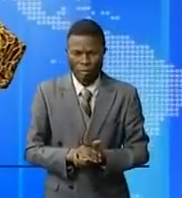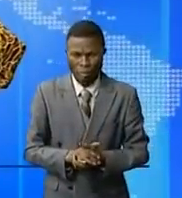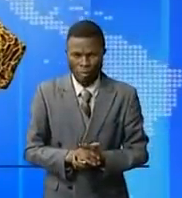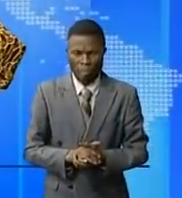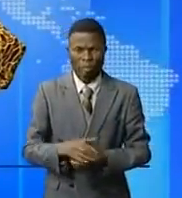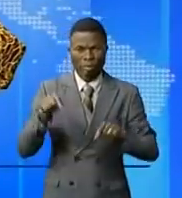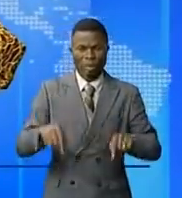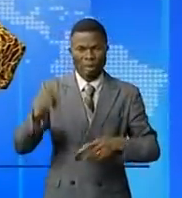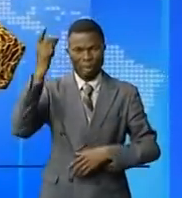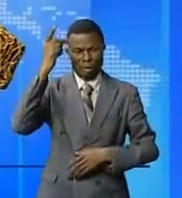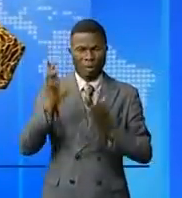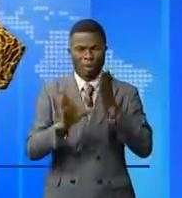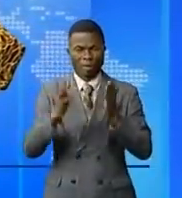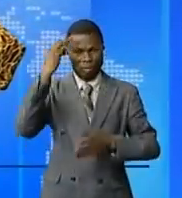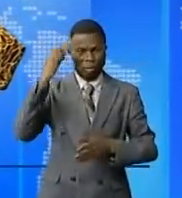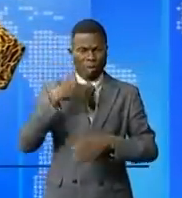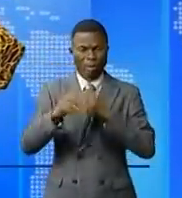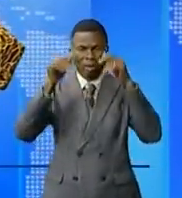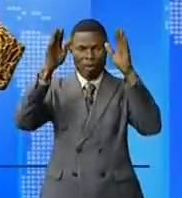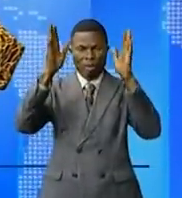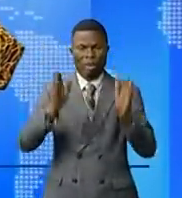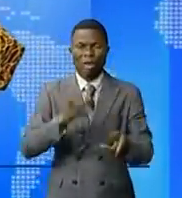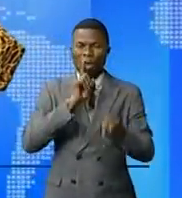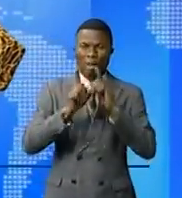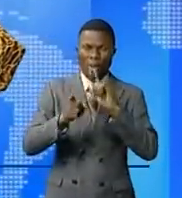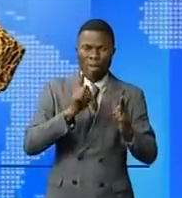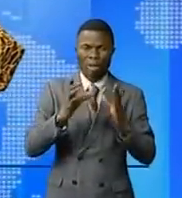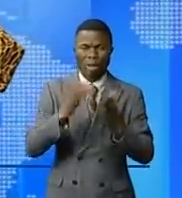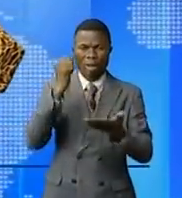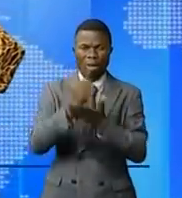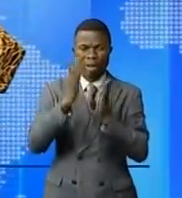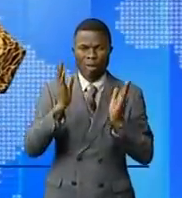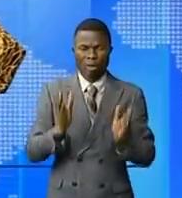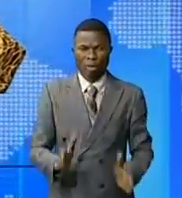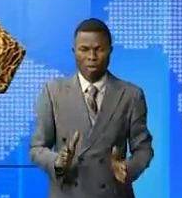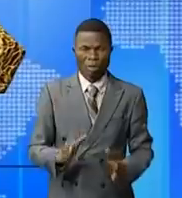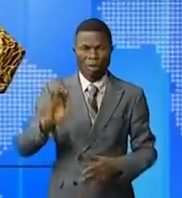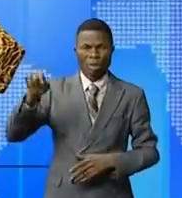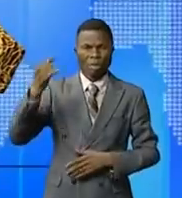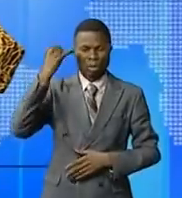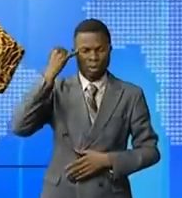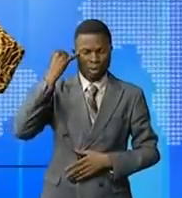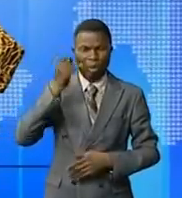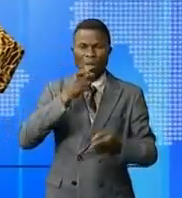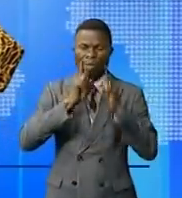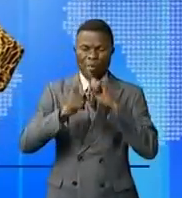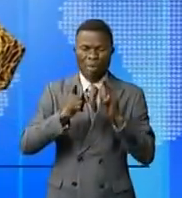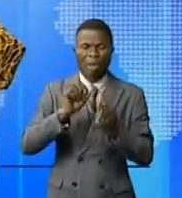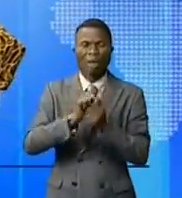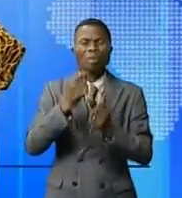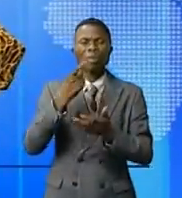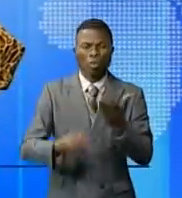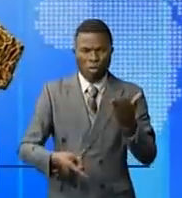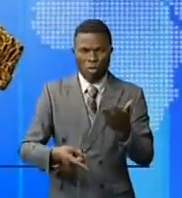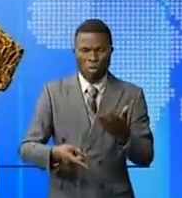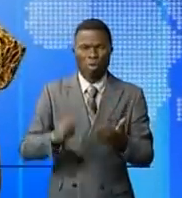Et à Kinshasa, le vice-ministre des Affaires étrangères a échangé avec l'ambassadeur du Japon. Les échanges ont tourné